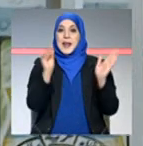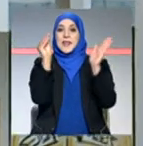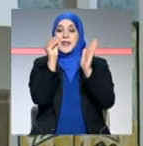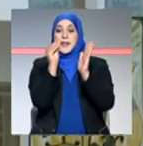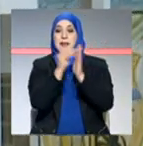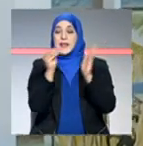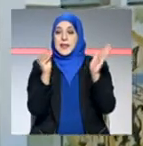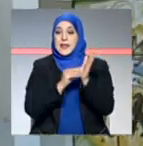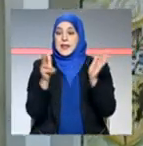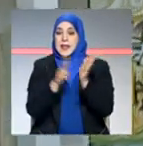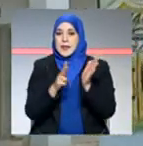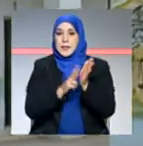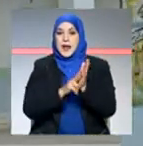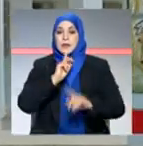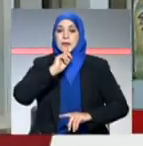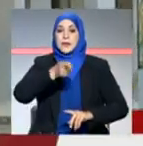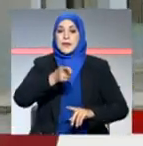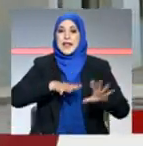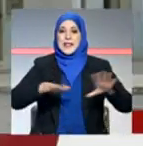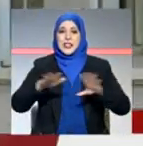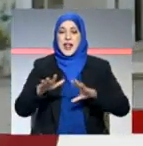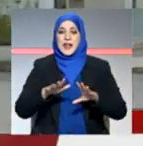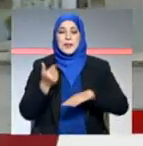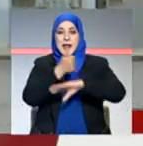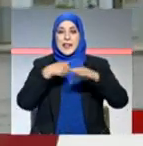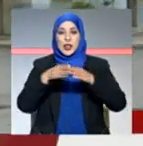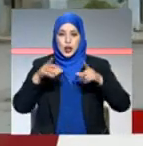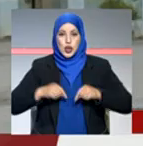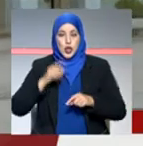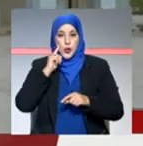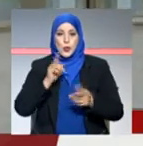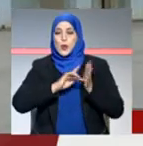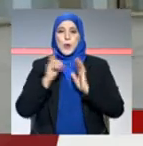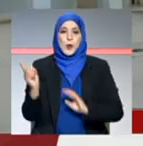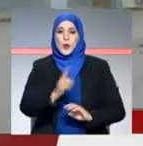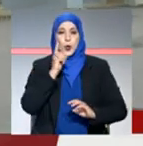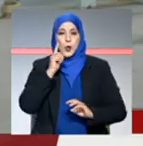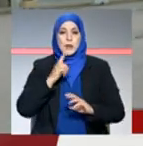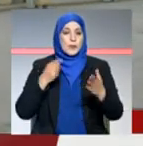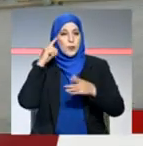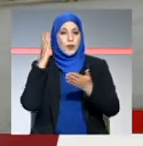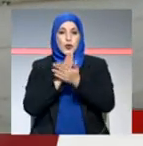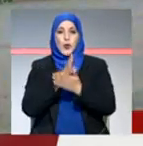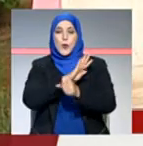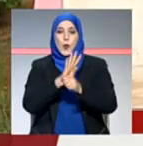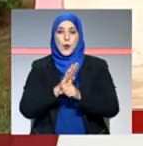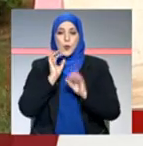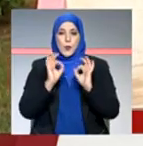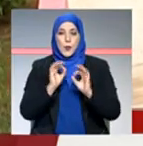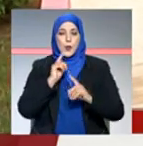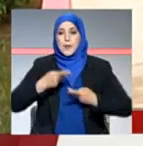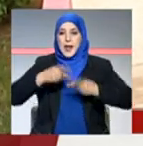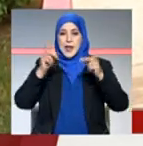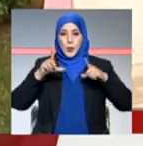لقرارات رئاسة الحكومة الصادرة اليوم والمتضمنات لجملة من الإجراءات الرامية إلى التصدي لجائحة كورونا،